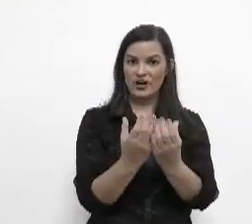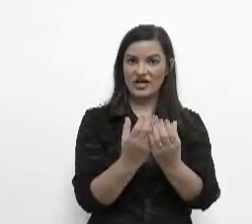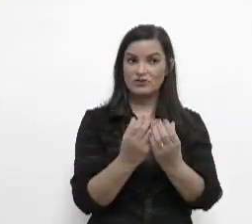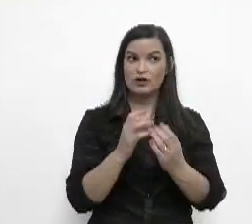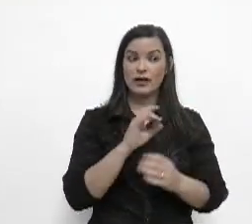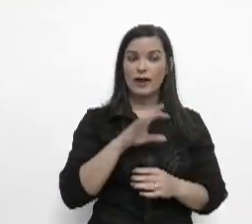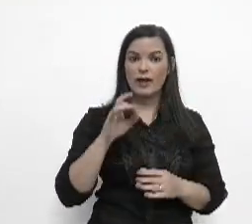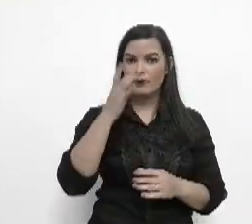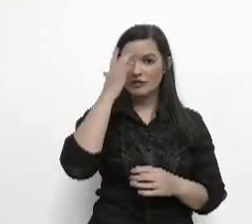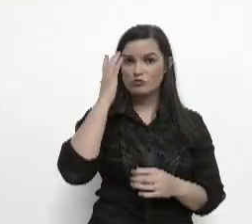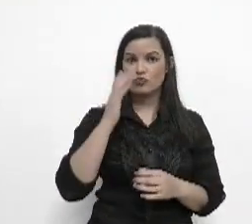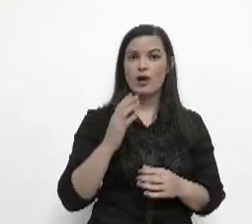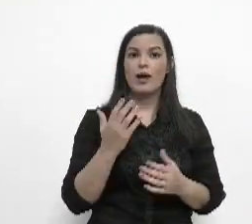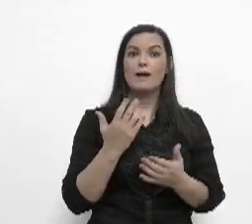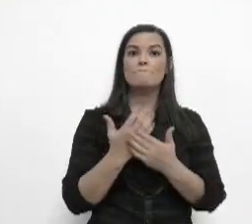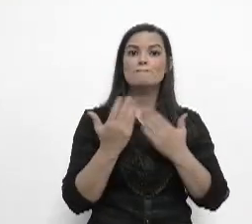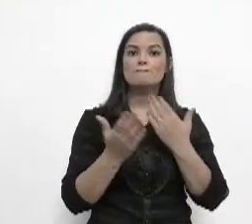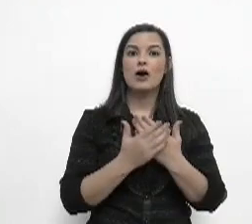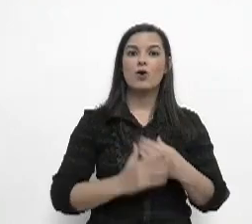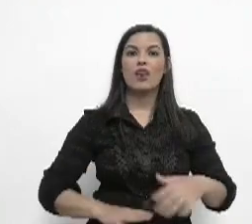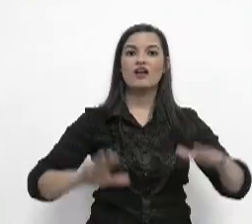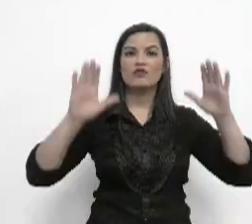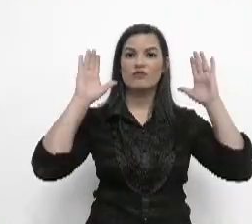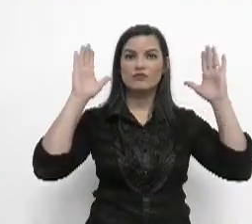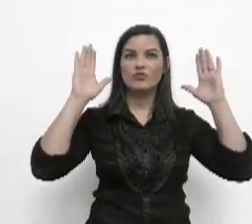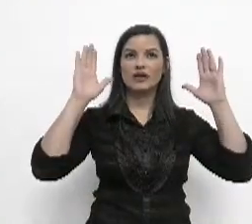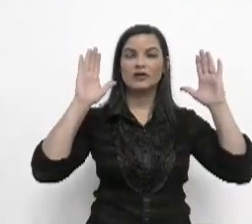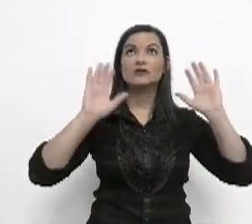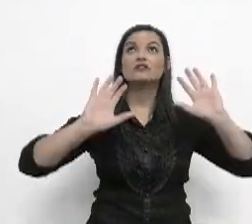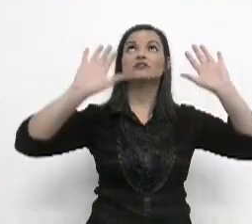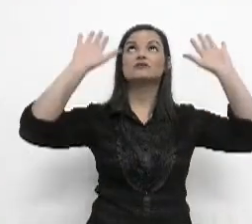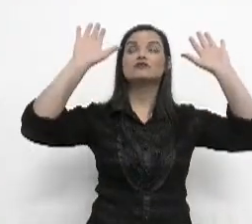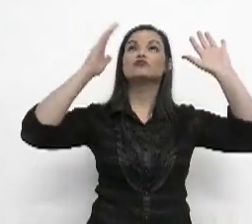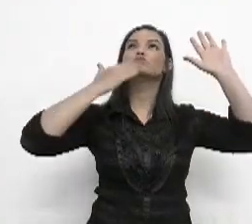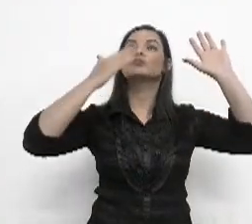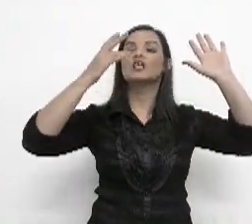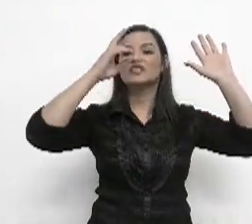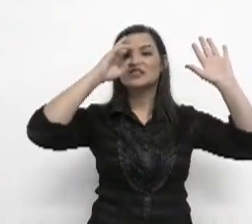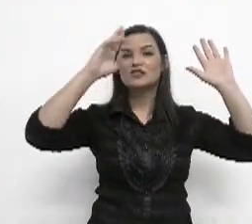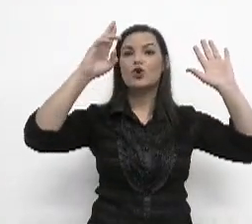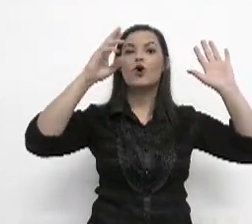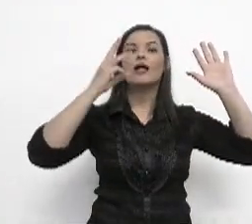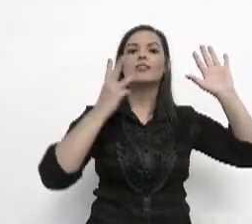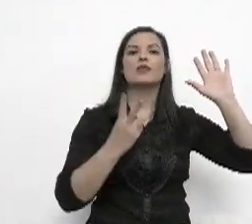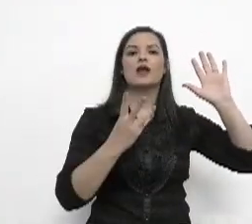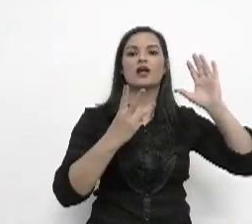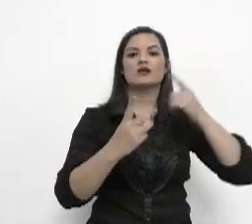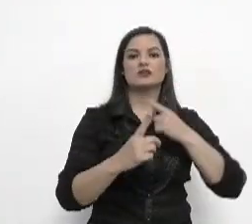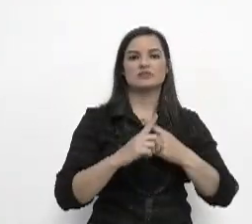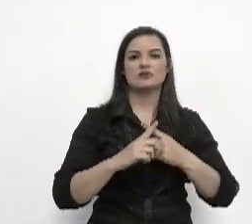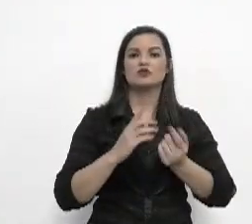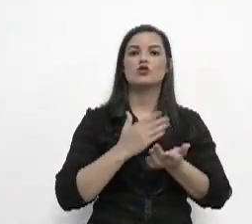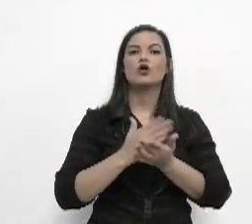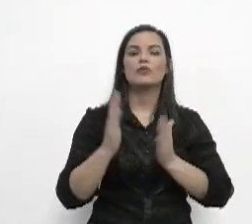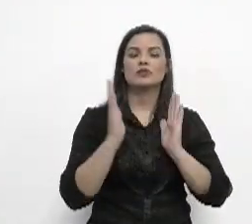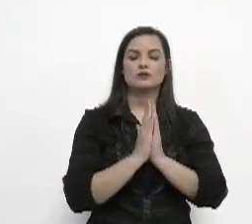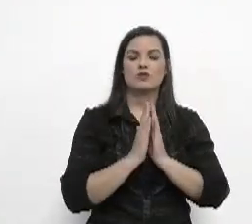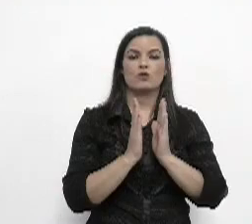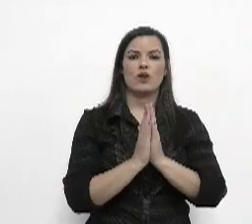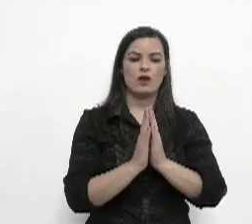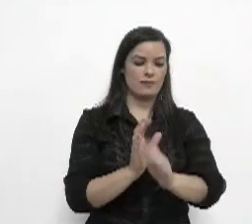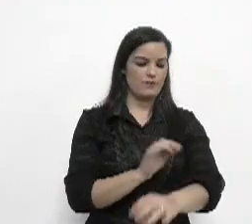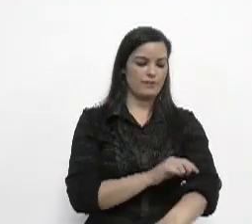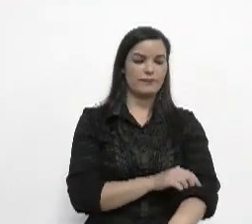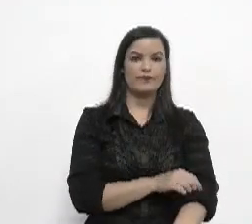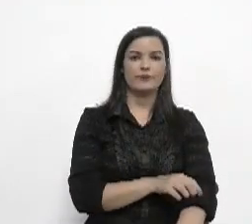participando levantam as suas duas mãos e estendem para os céus e clamam Senhor por 3 vezes e assim começamos em oração. 은혜를